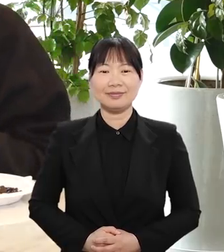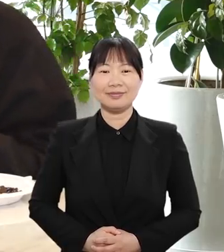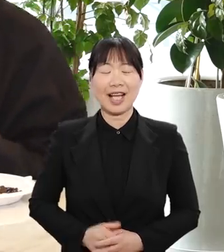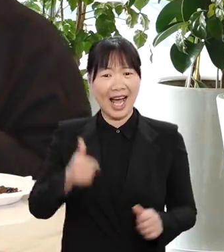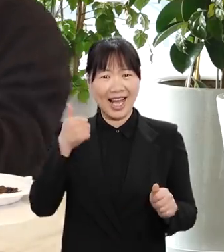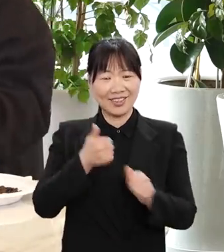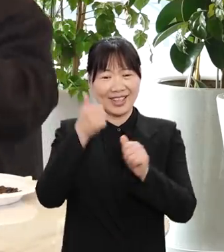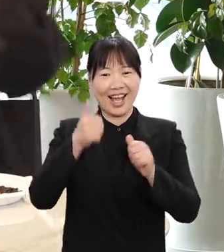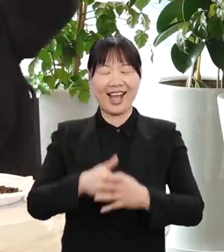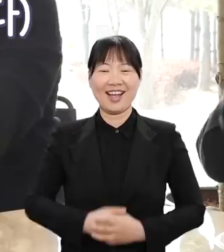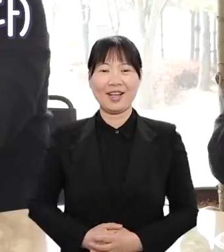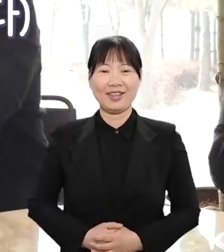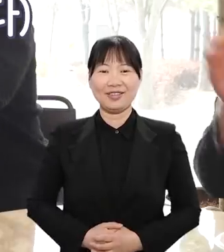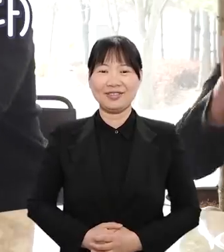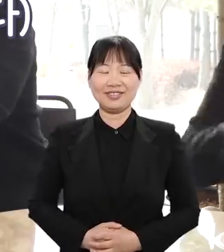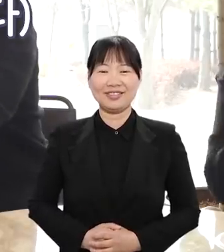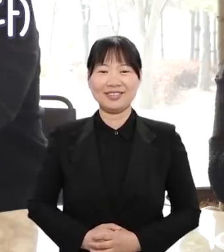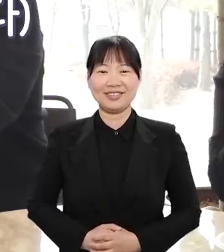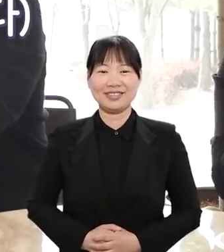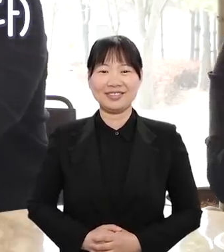됐다.